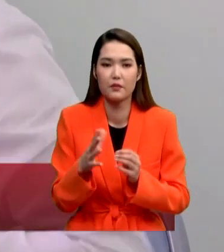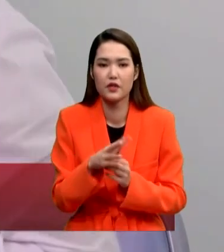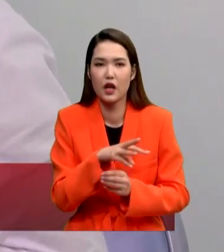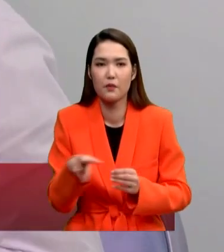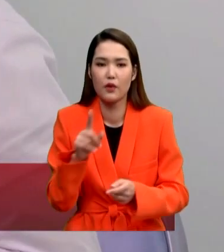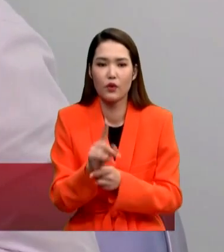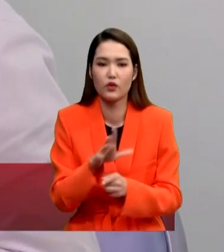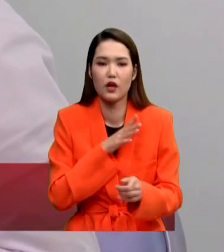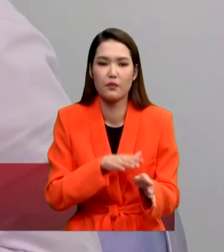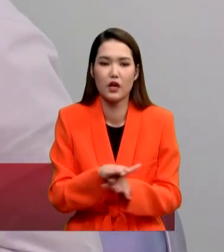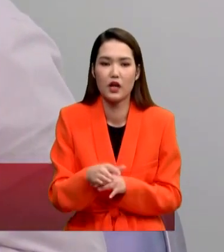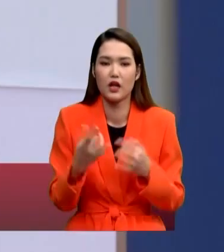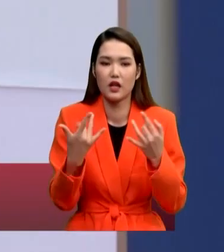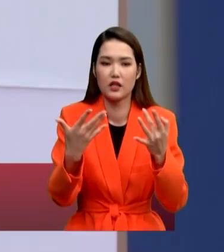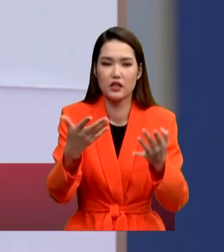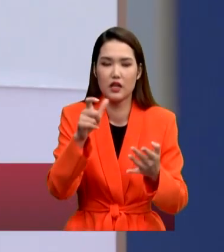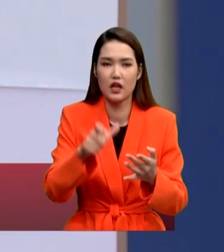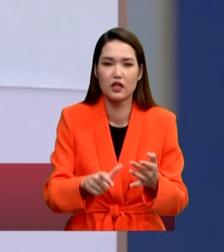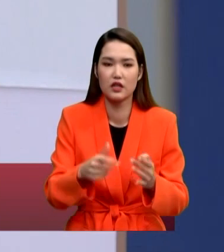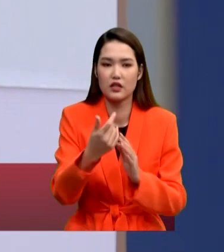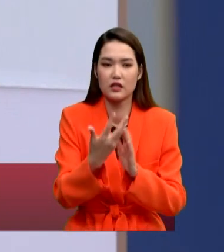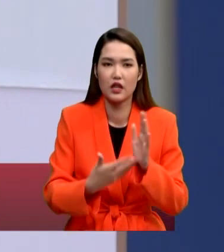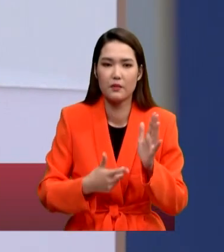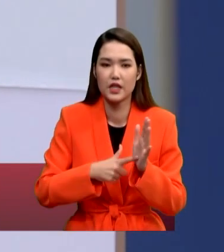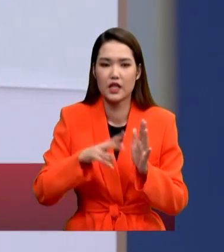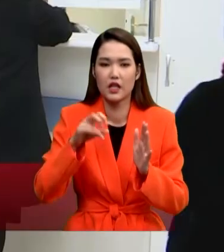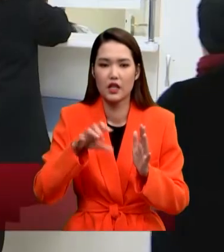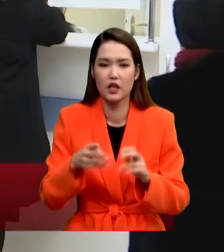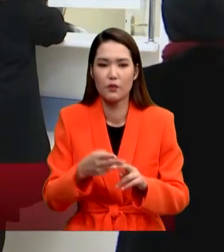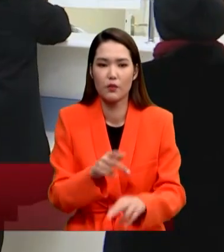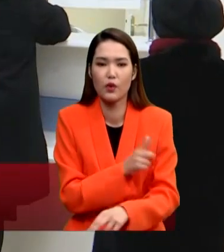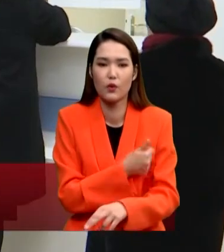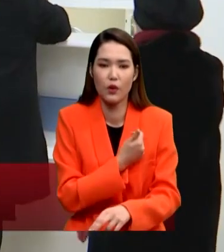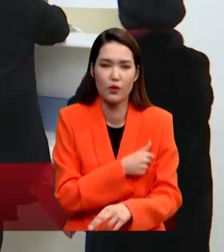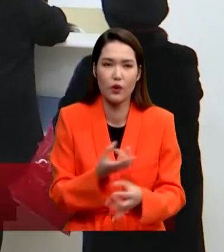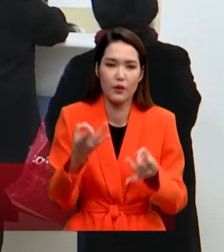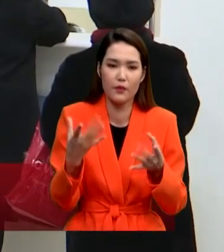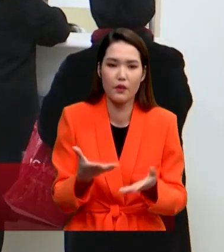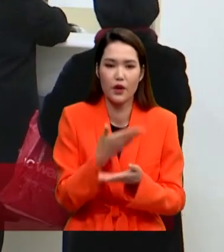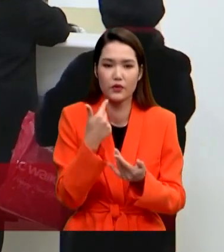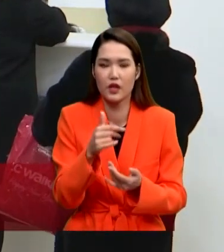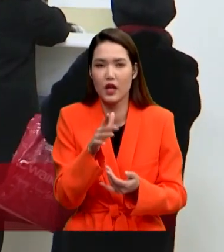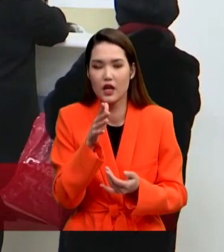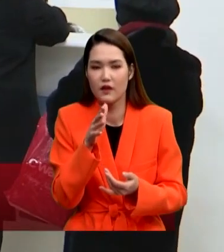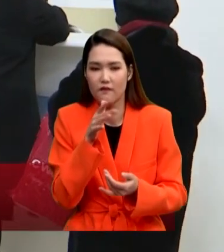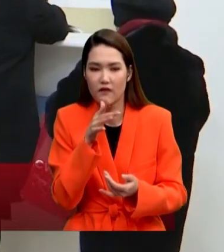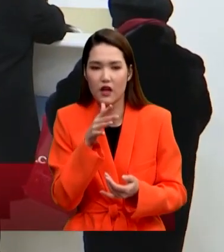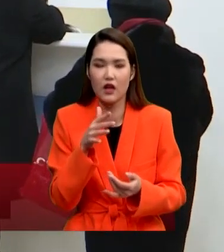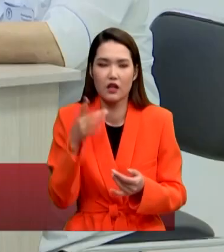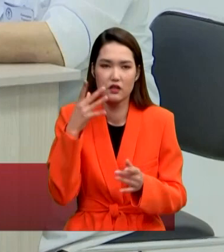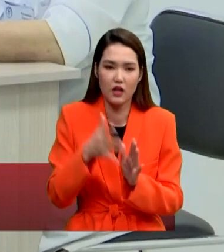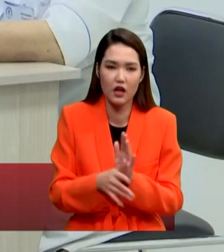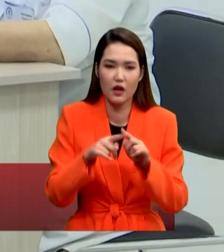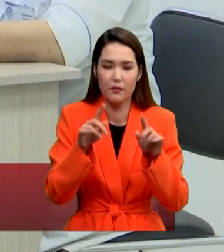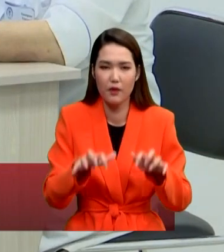должен выполнить требования, состоящие из 7 листов. Поэтому у врача попросту нет времени на пациента. Он погружен в